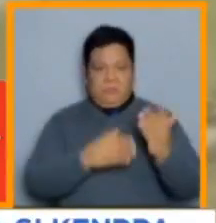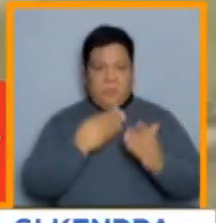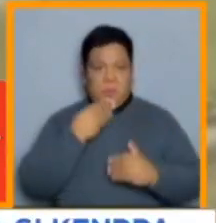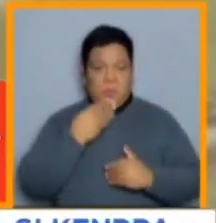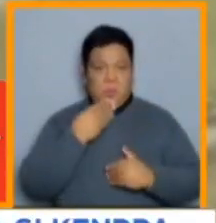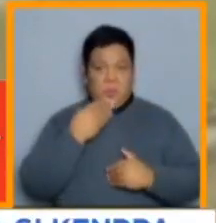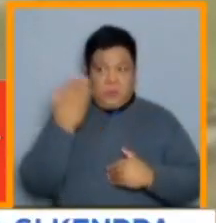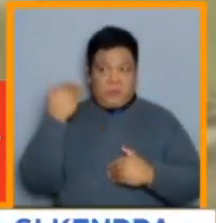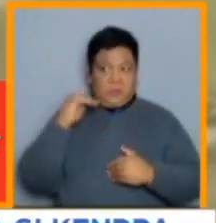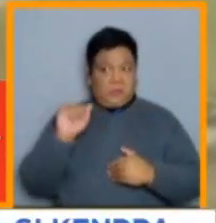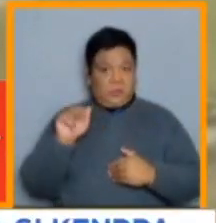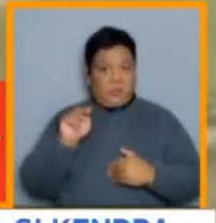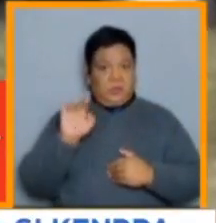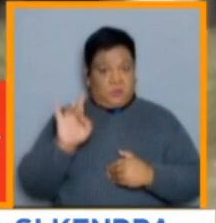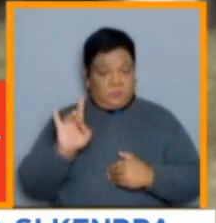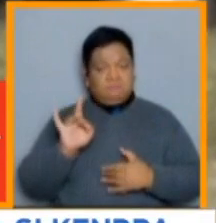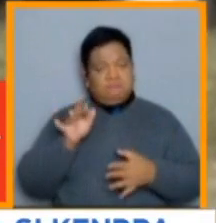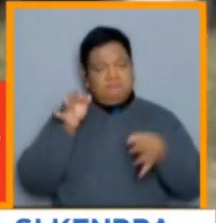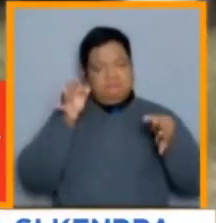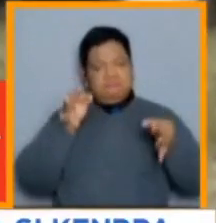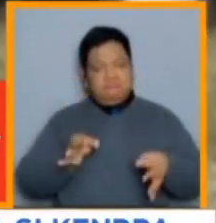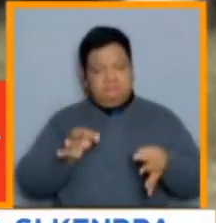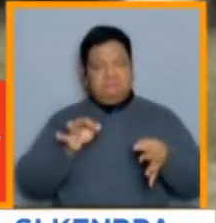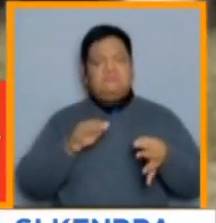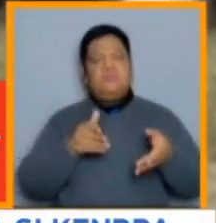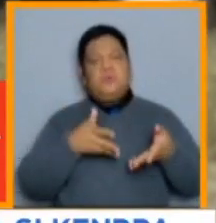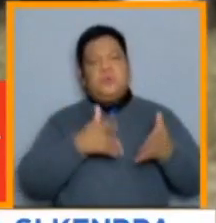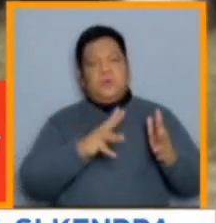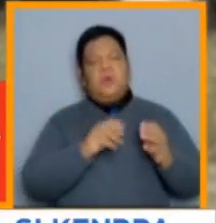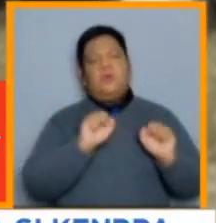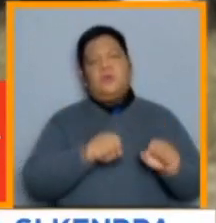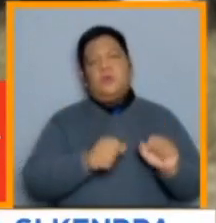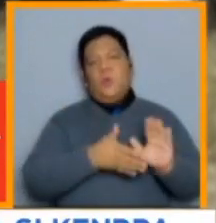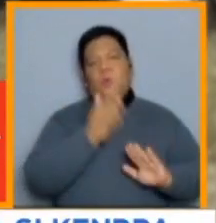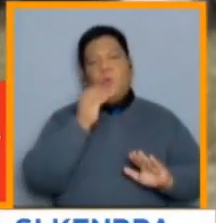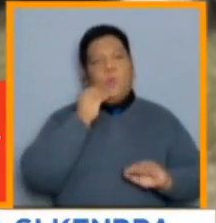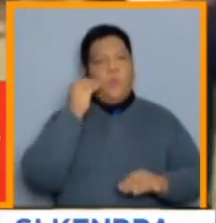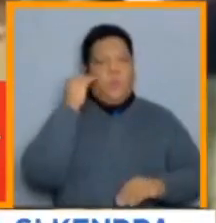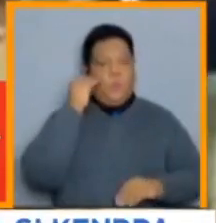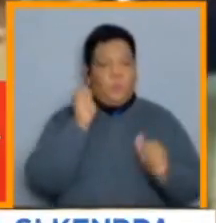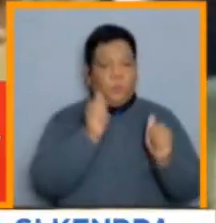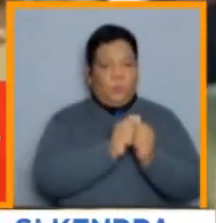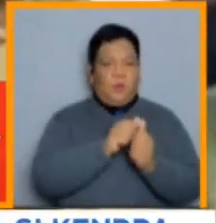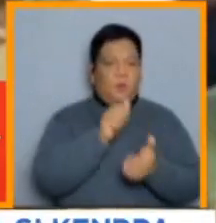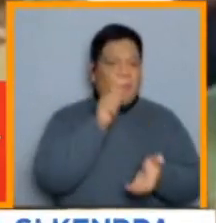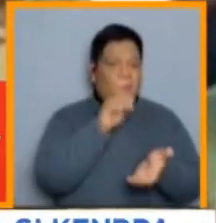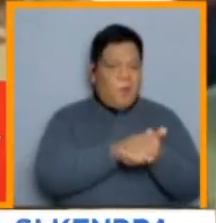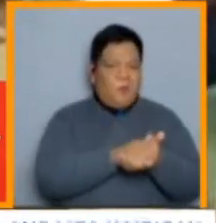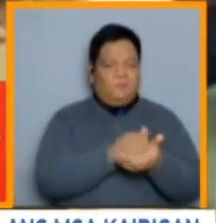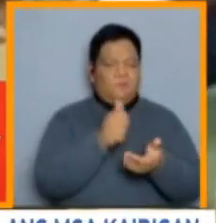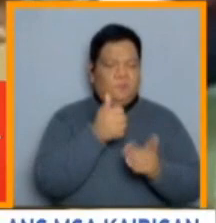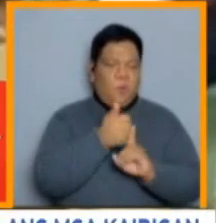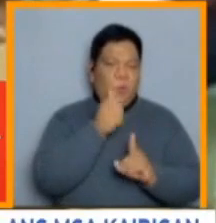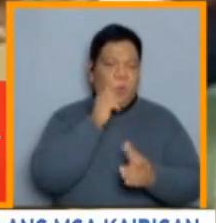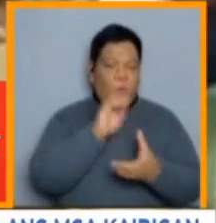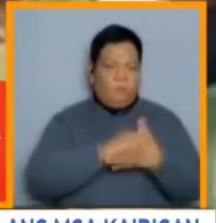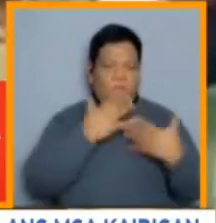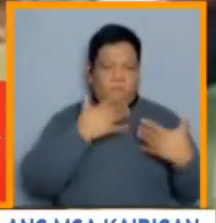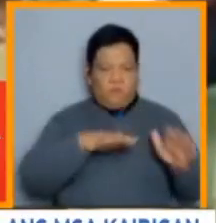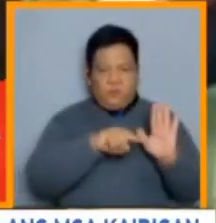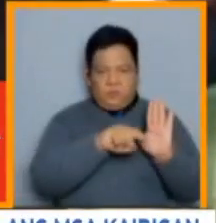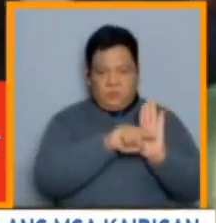sa quarantine hotel kasama ang kanyang asawa na una nang nagnegatibo sa COVID-19. December 31 ang dumating sa Bacolod City